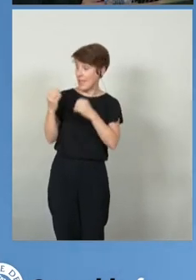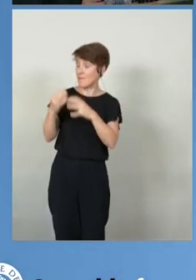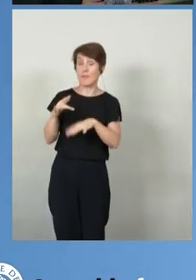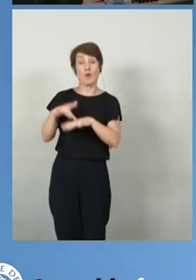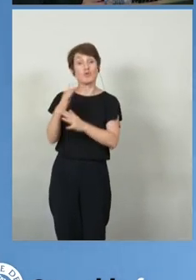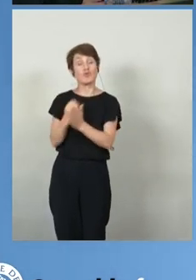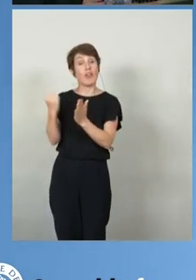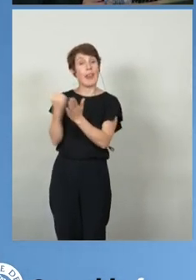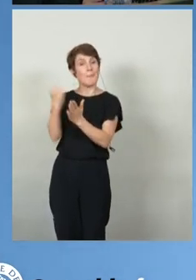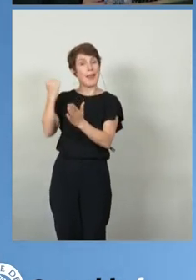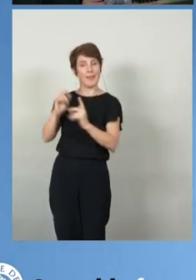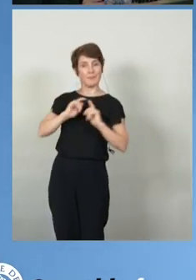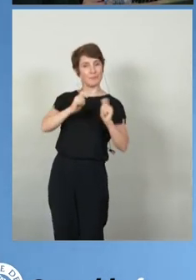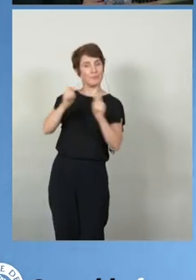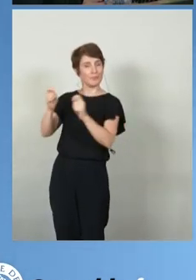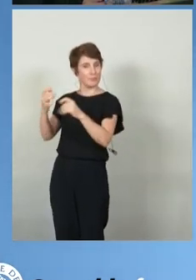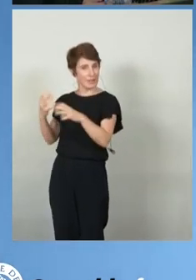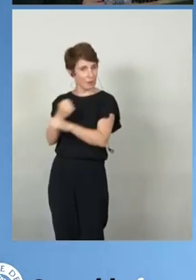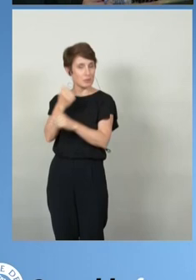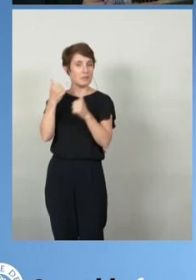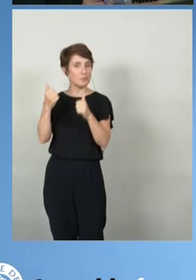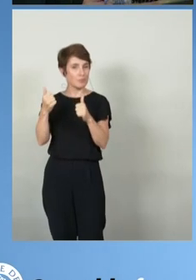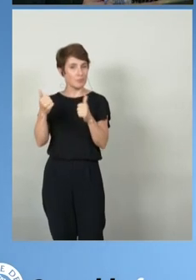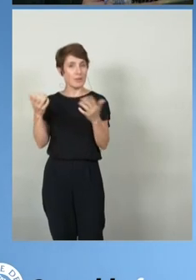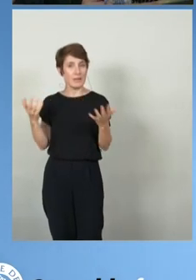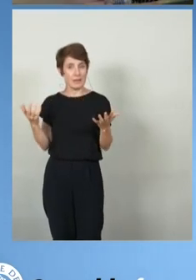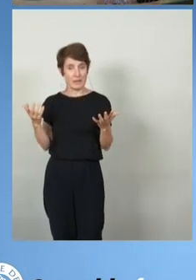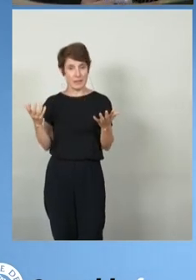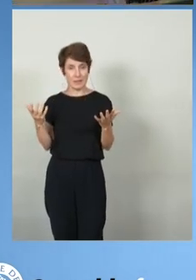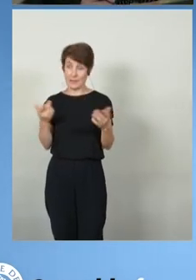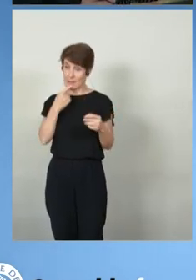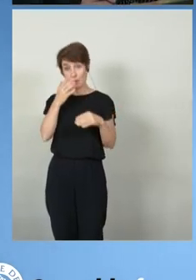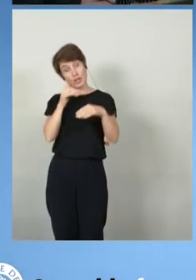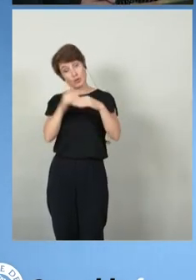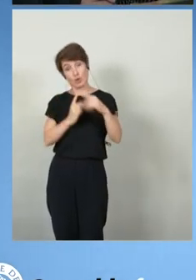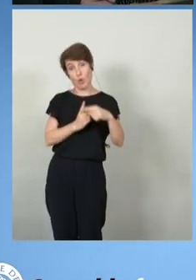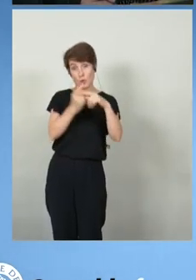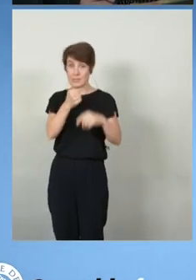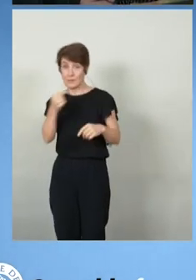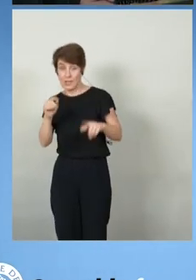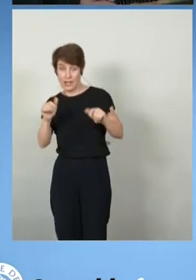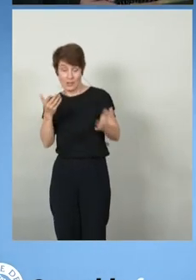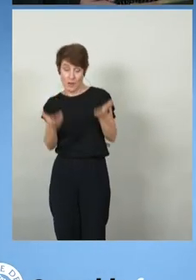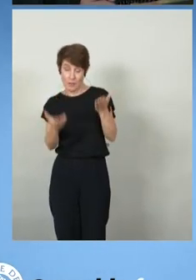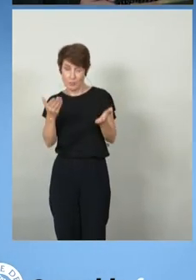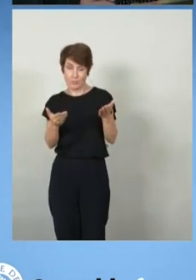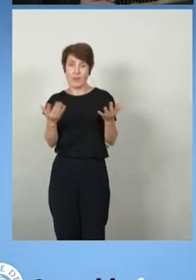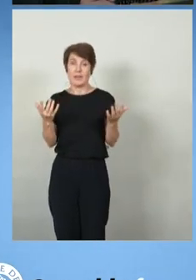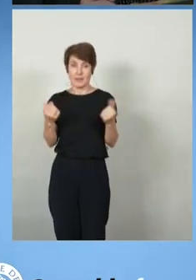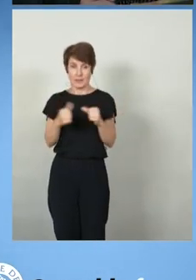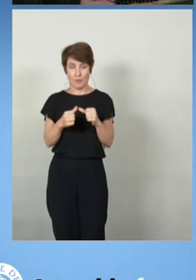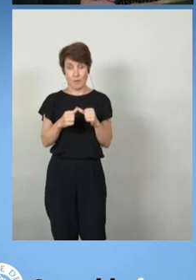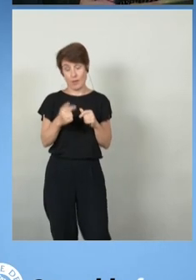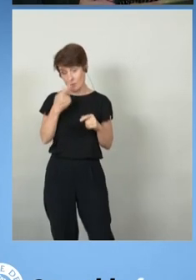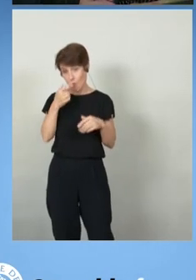l'année capitale verte européenne avec à la fois des avantages et des inconvénients et qu'il serait intéressant de faire